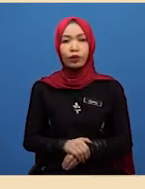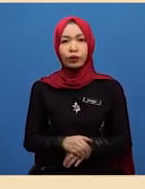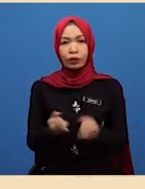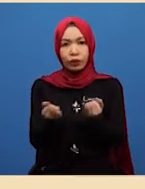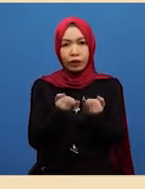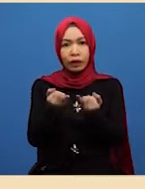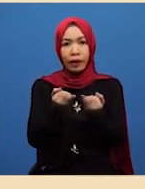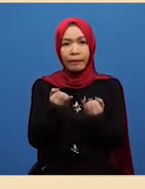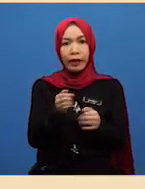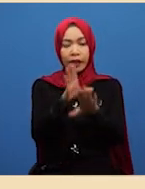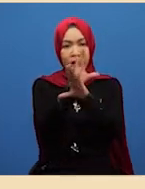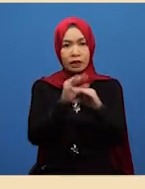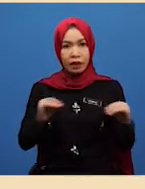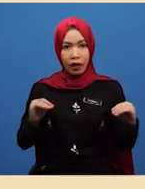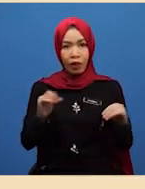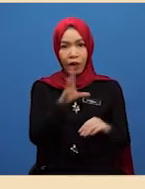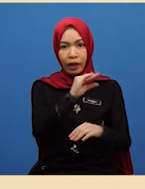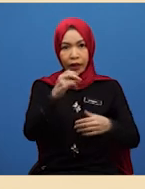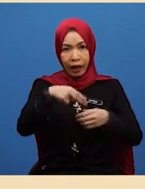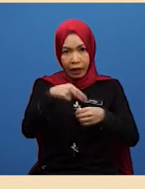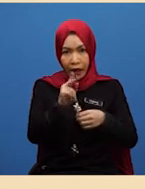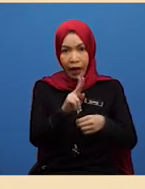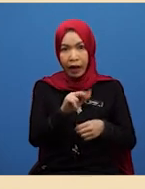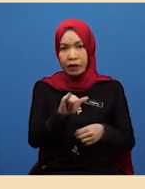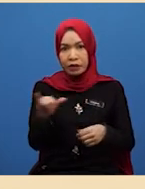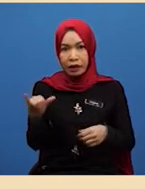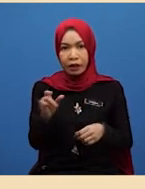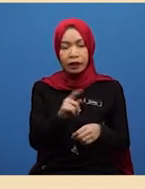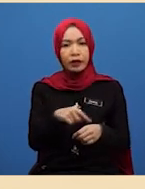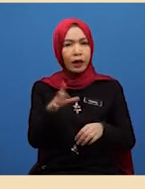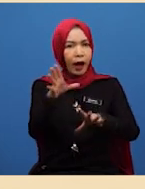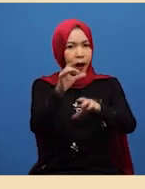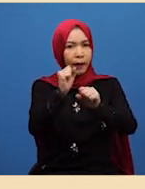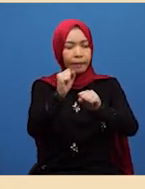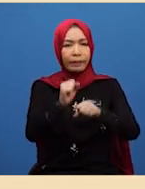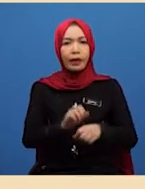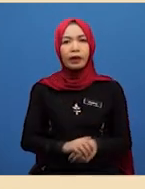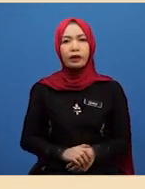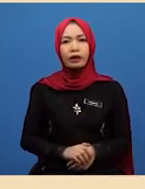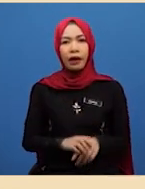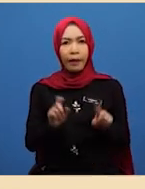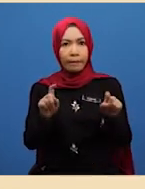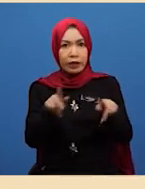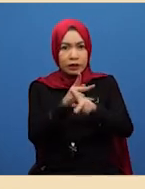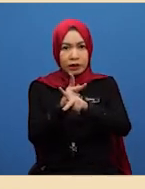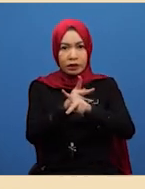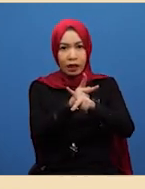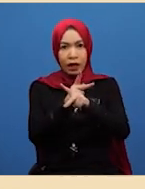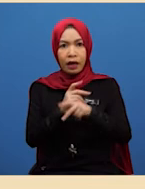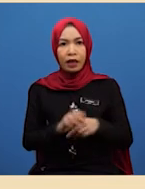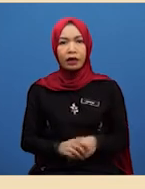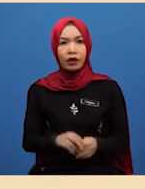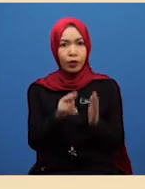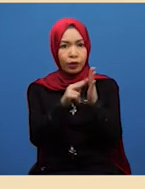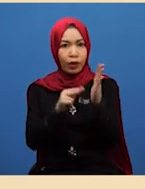hasilnya. James Brooke juga harus menghormati dan memelihara undang-undang dan